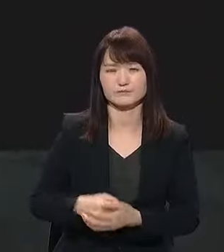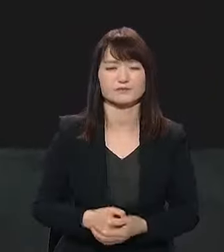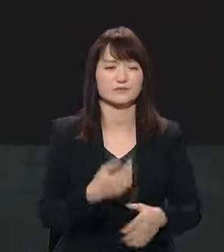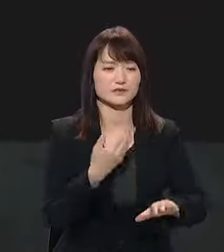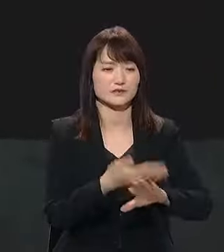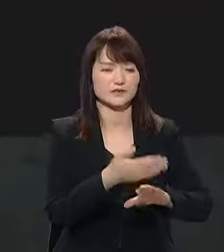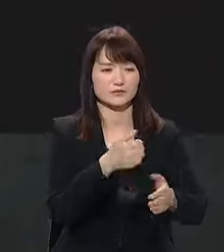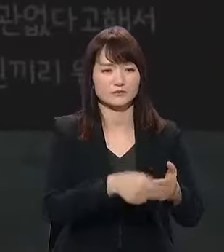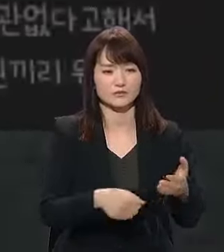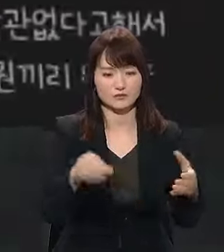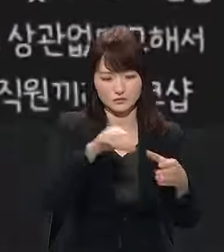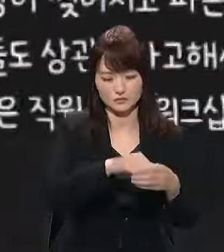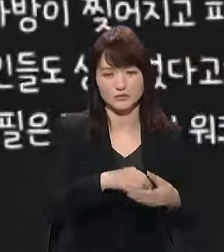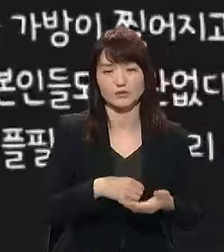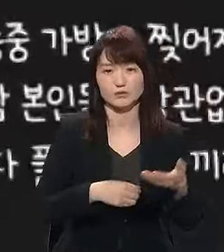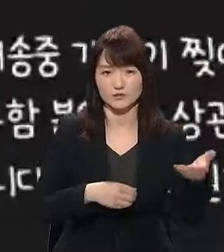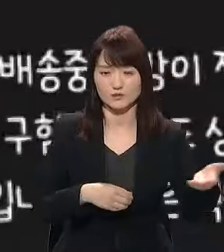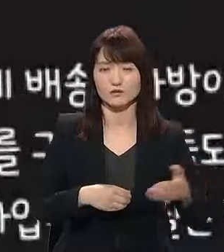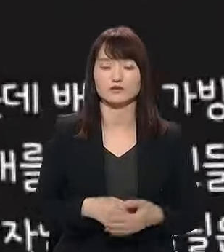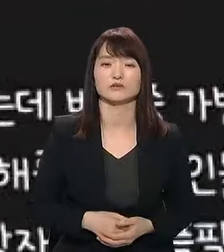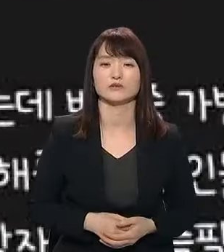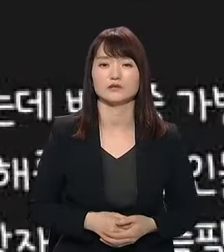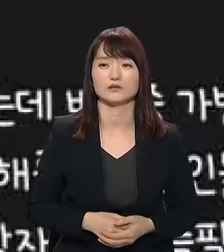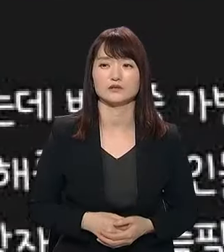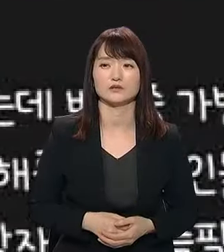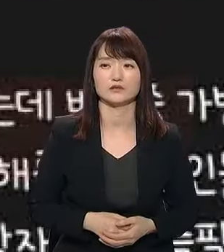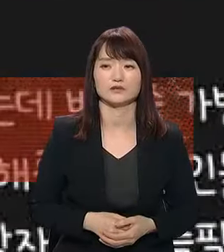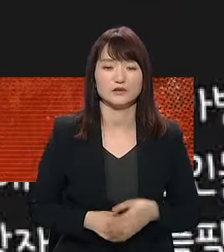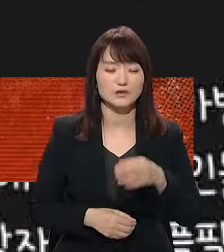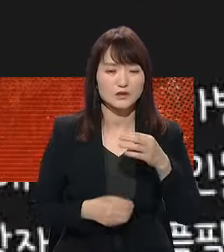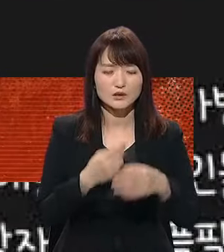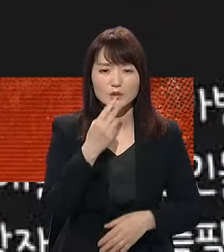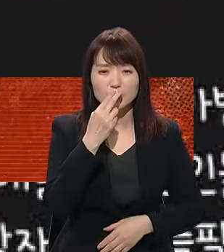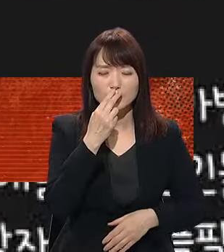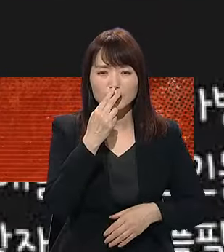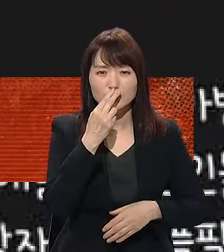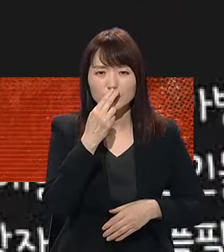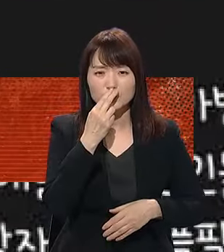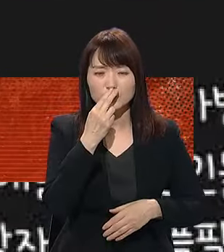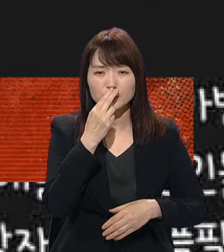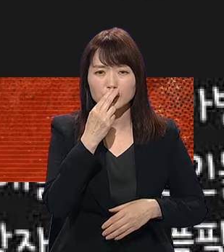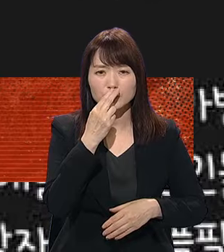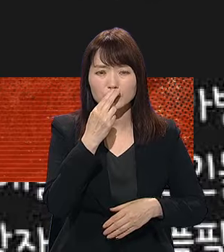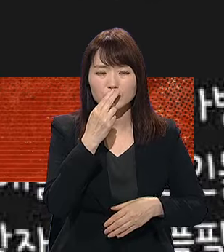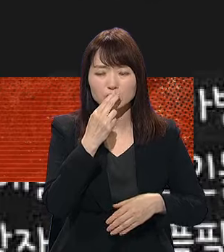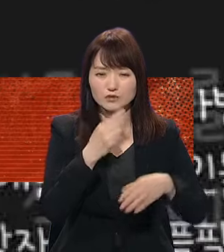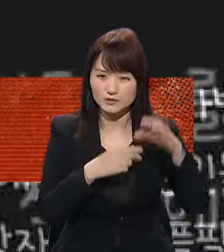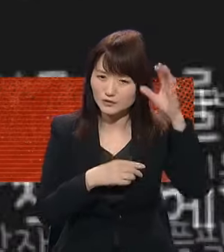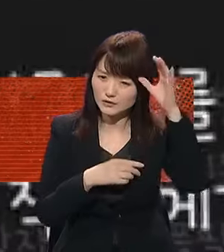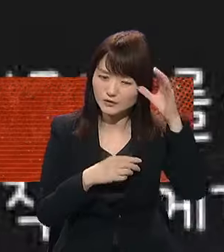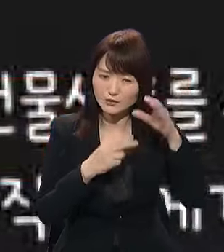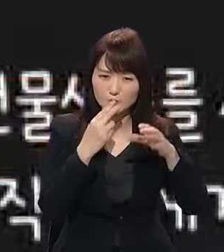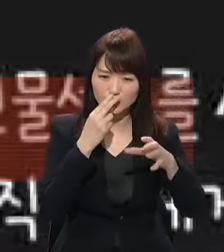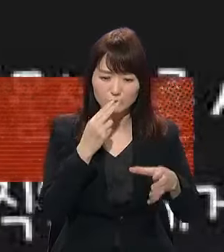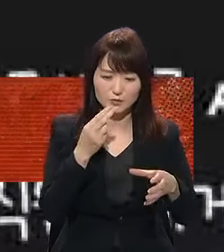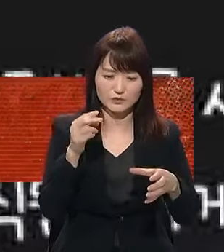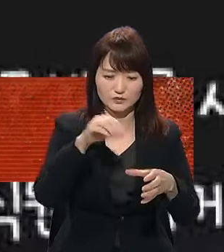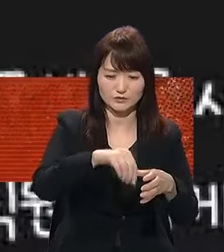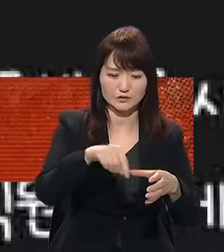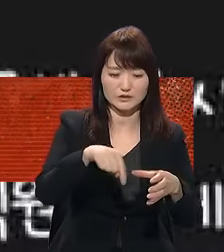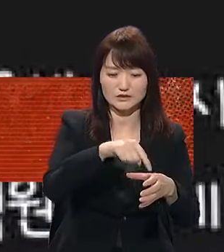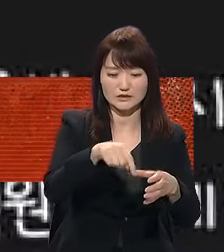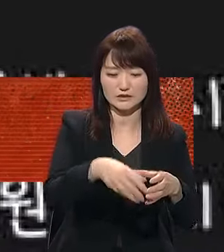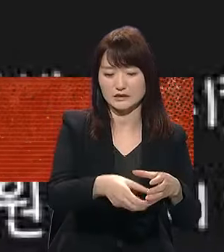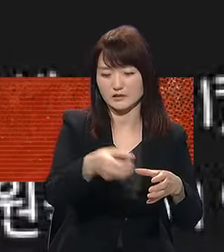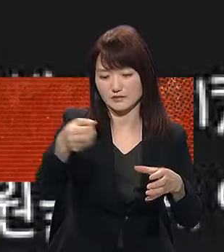담아서 좋고 배변 봉투는 아니고 배변 봉투가 들어 있는 상자였다 그니까 뭐 예 그렇습니다 예 그러니까